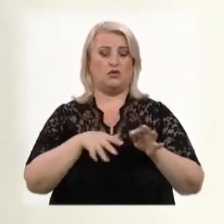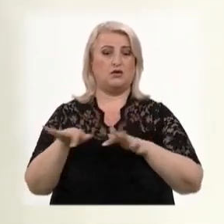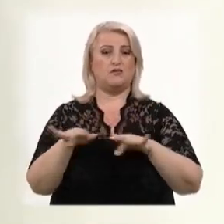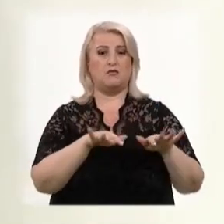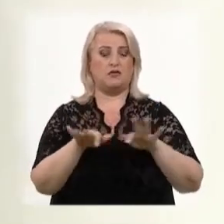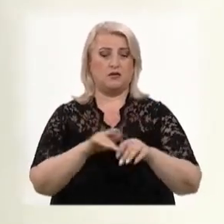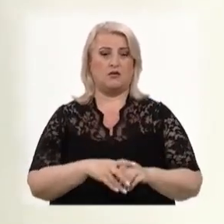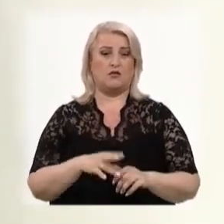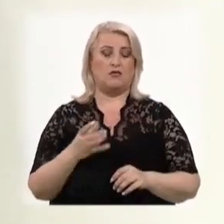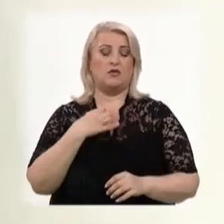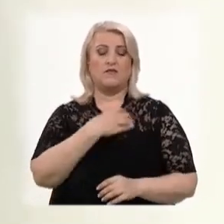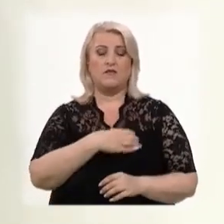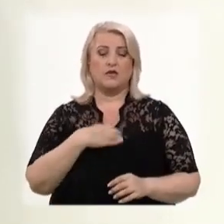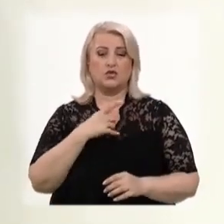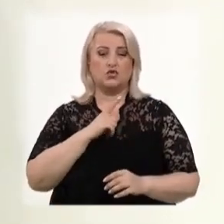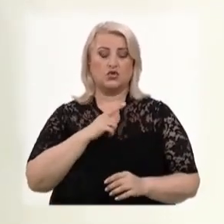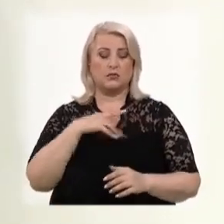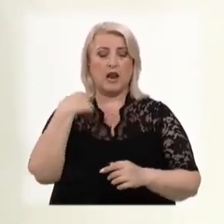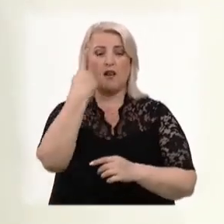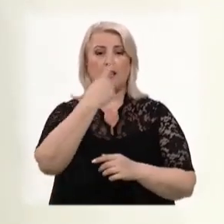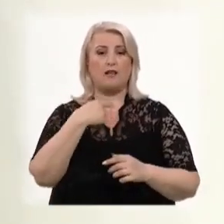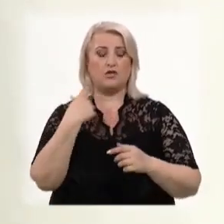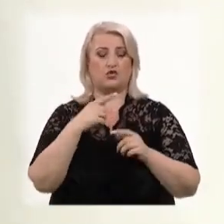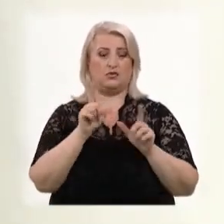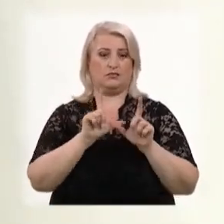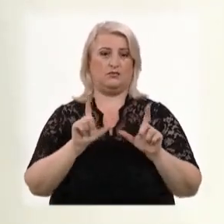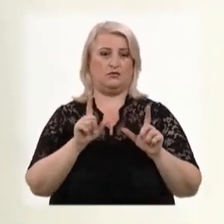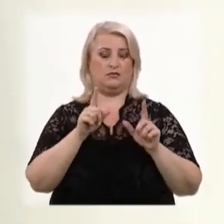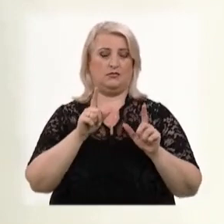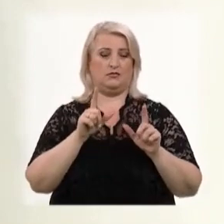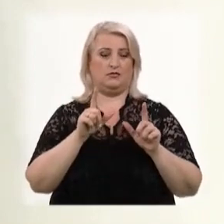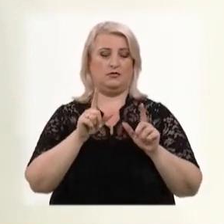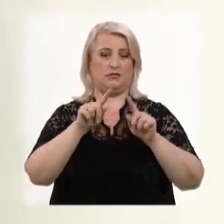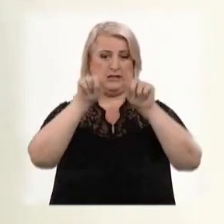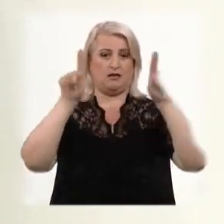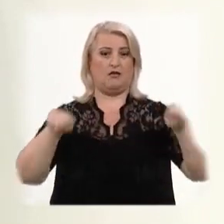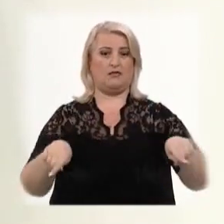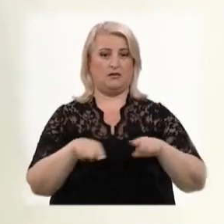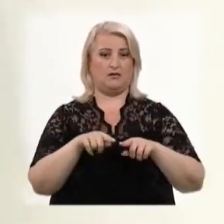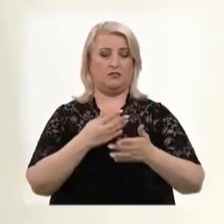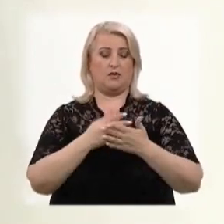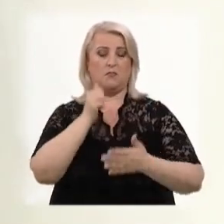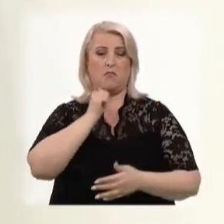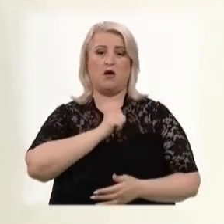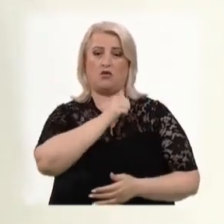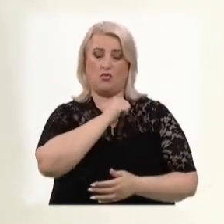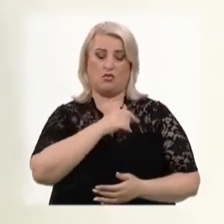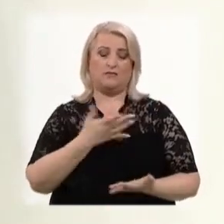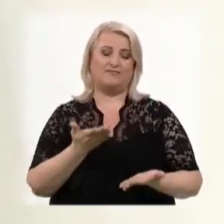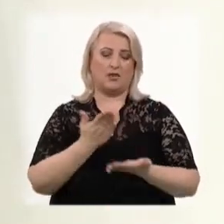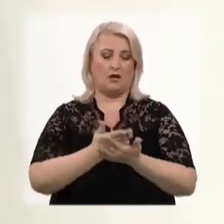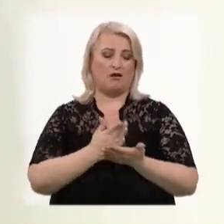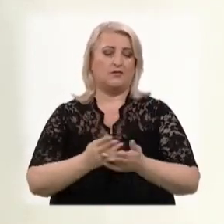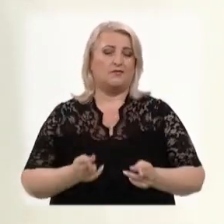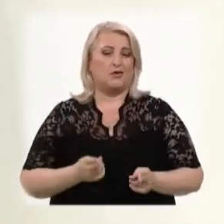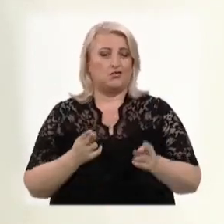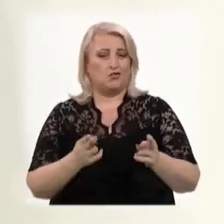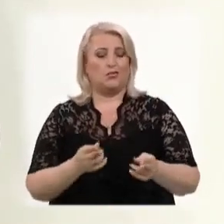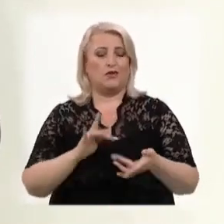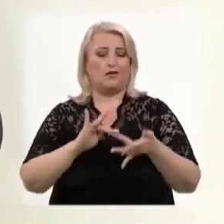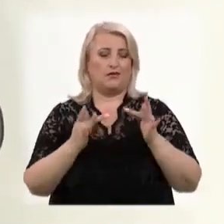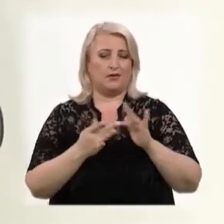activele sau de pagini lui personal Asta înseamnă parola pentru că avem securitatea sau un hou de asta